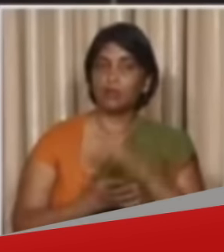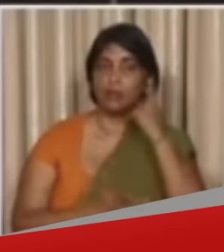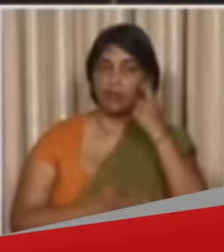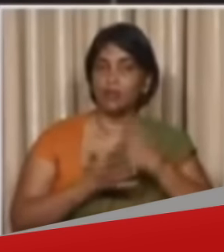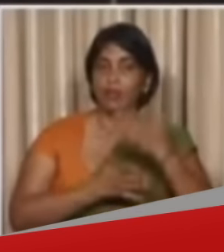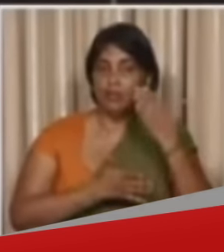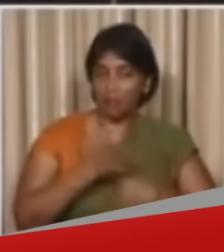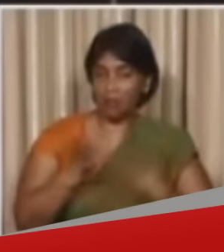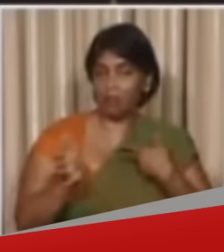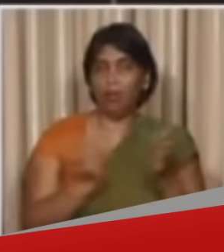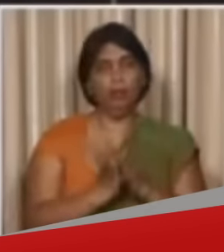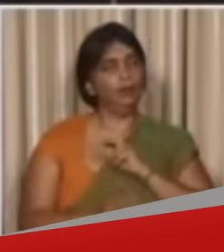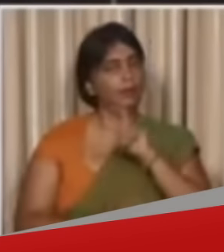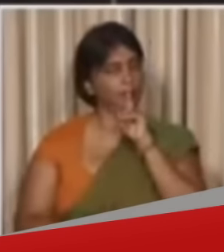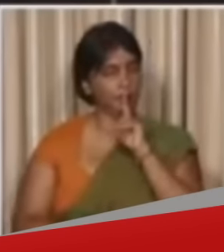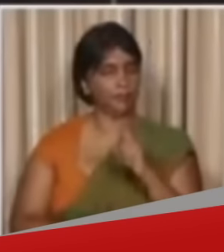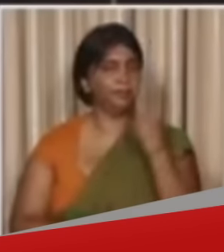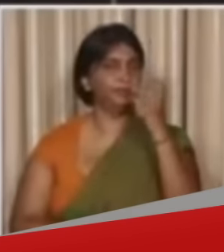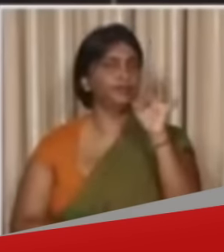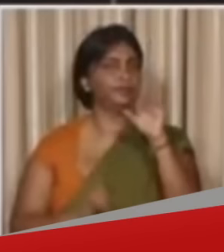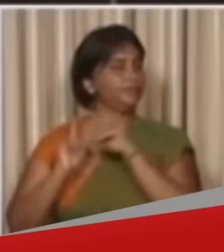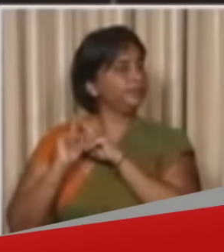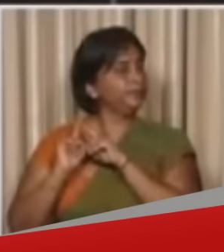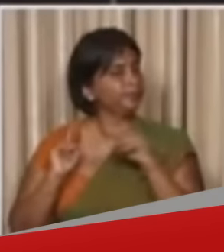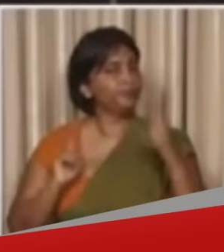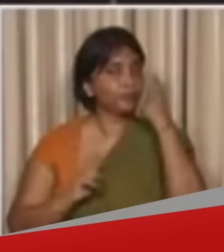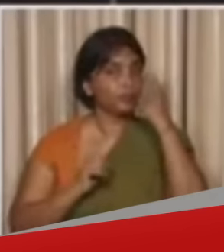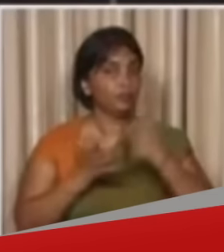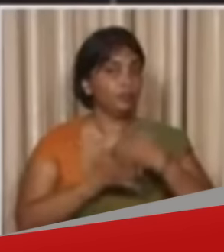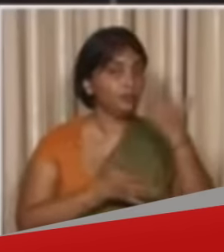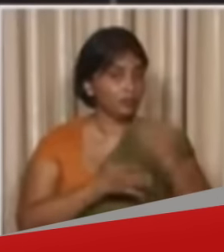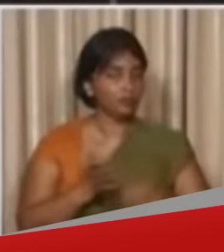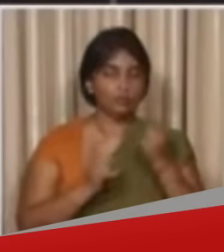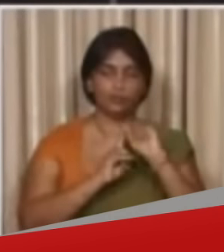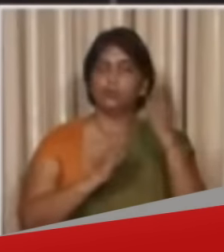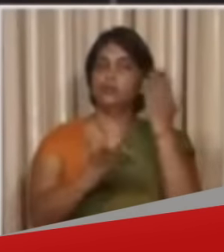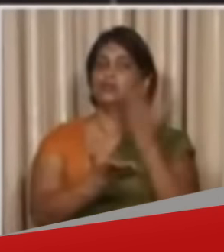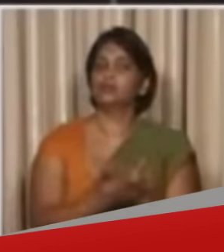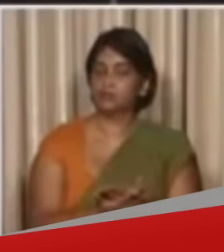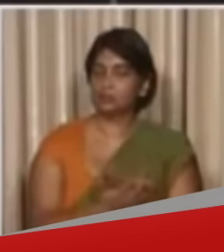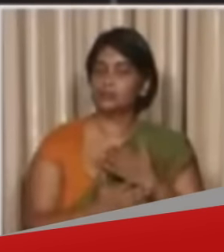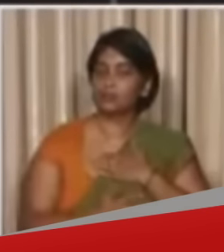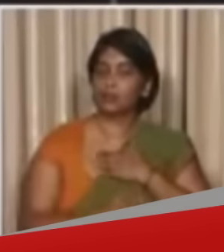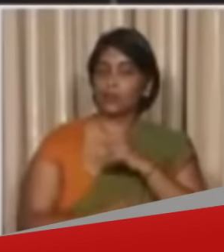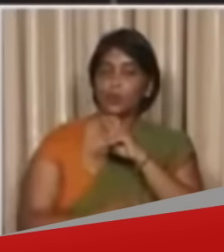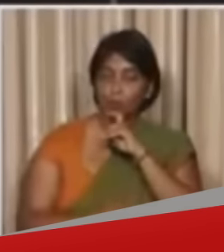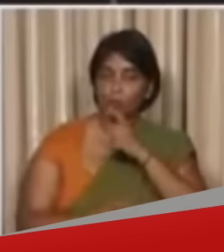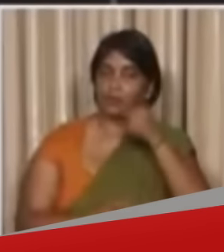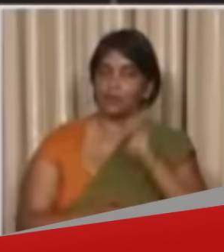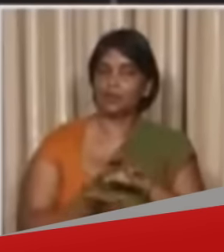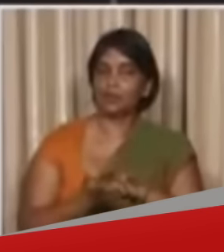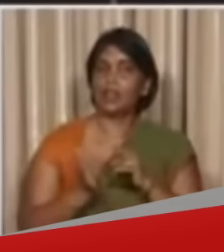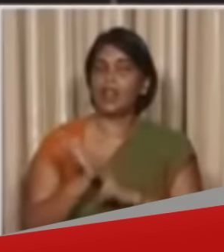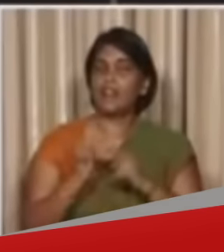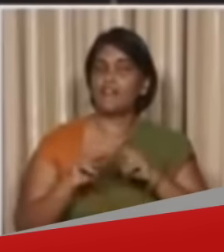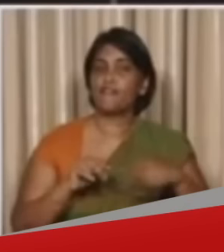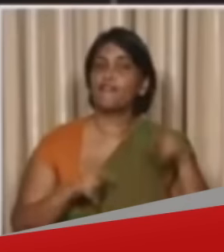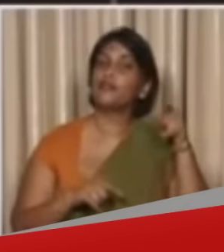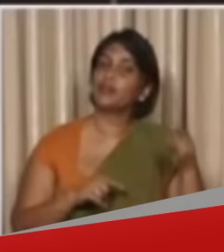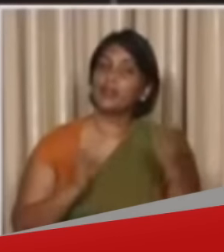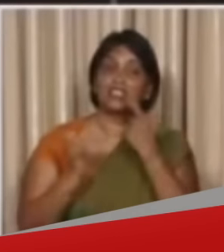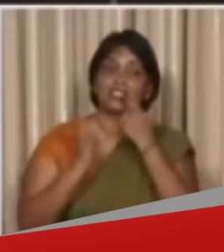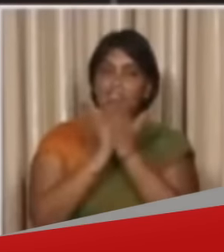වාර්තාවත් එක තමයි මම කිව්වේ 2015 ඉඳලා බුද්ධ්‍යාංශ වාර්තාව මම සභාගත කරා මම අධිකරණයේ තීන්දුව නලින් ප්‍රනාන්දු කතා කරන්නේ